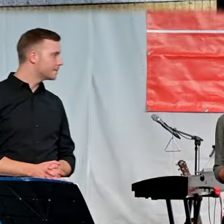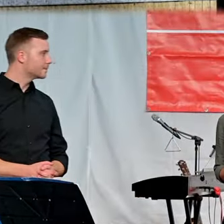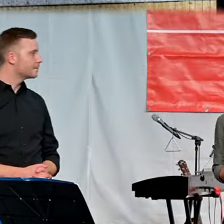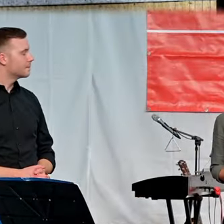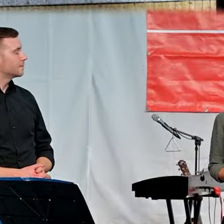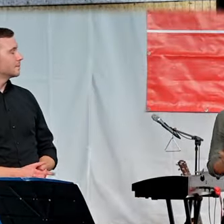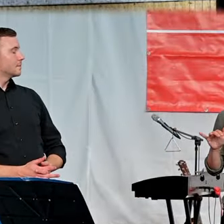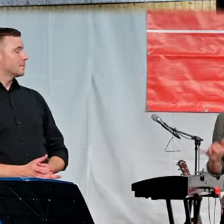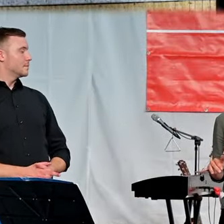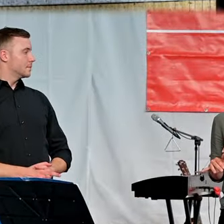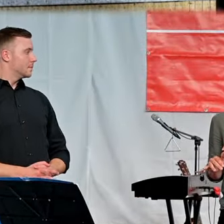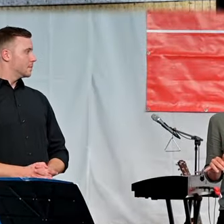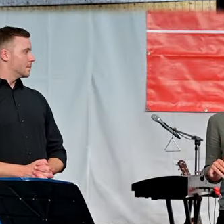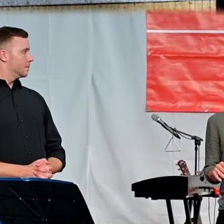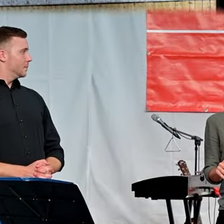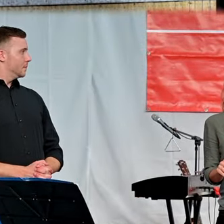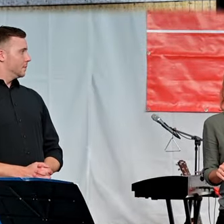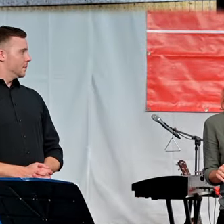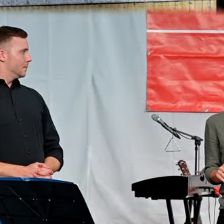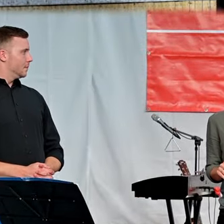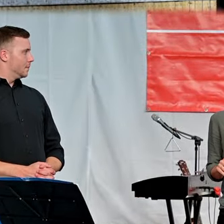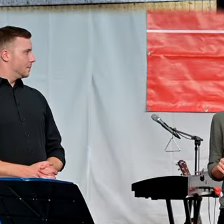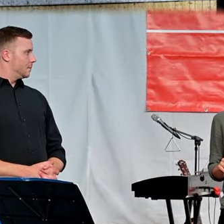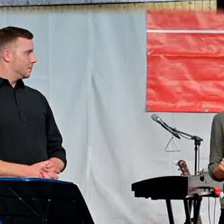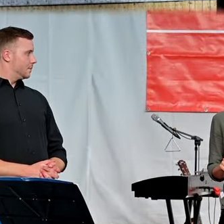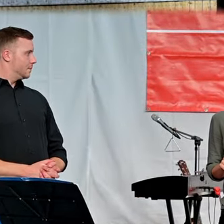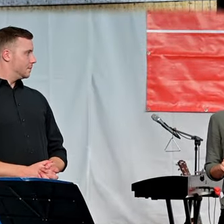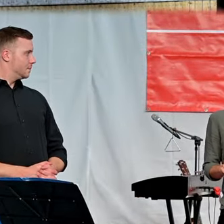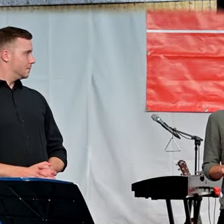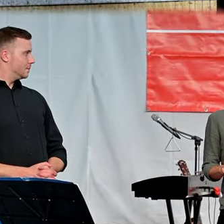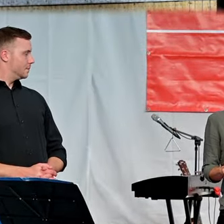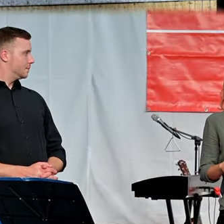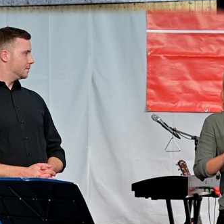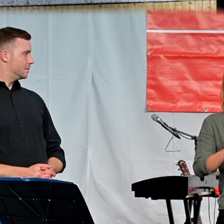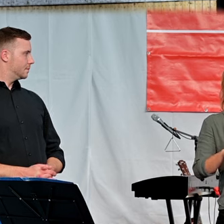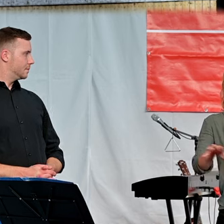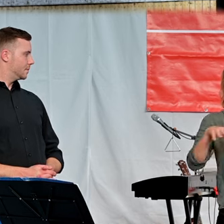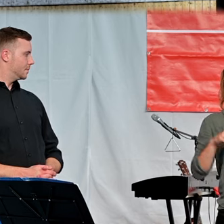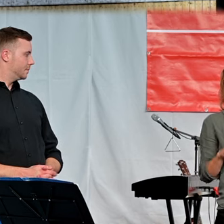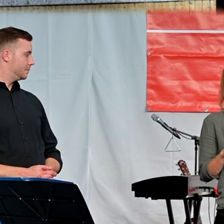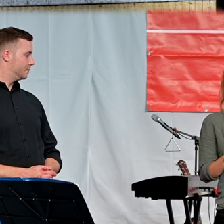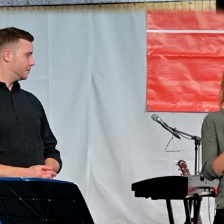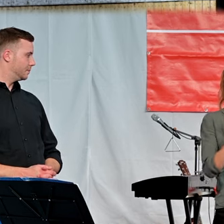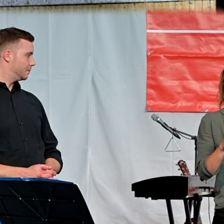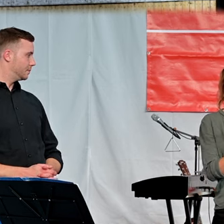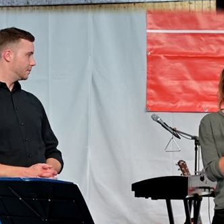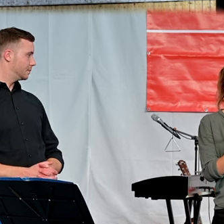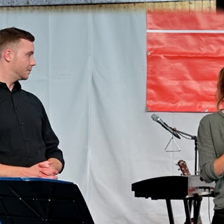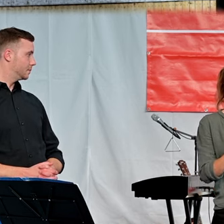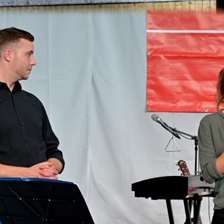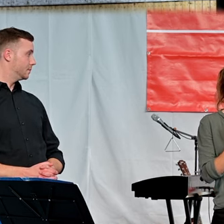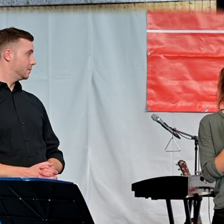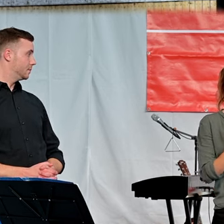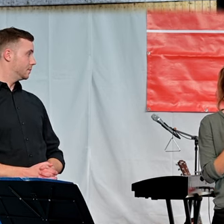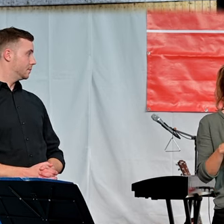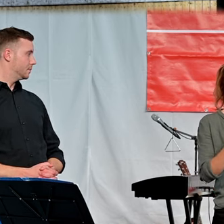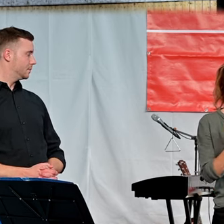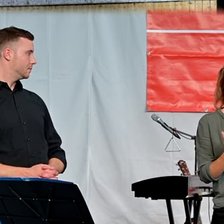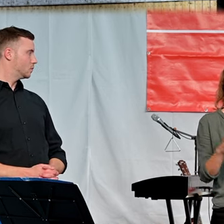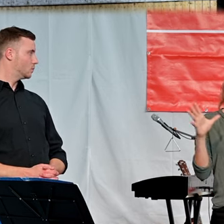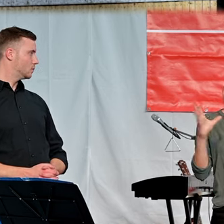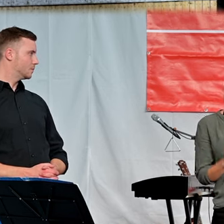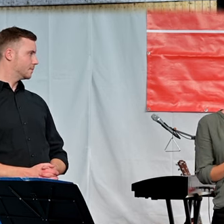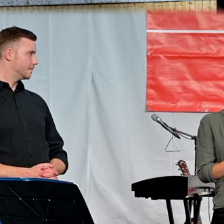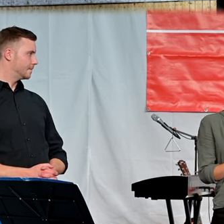bist und dass du dir für uns und den Gemeindebibeltag jetzt Zeit nimmst, um mit uns gemeinsam der Frage